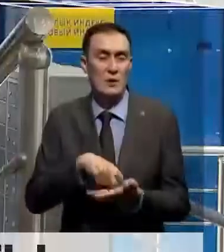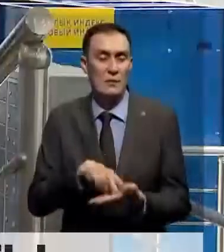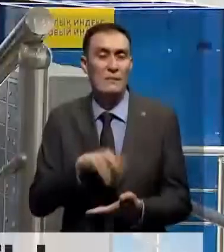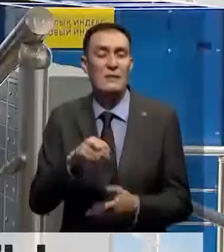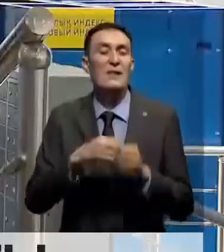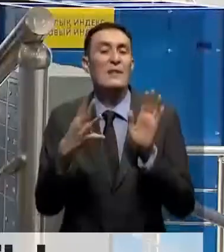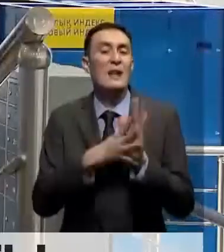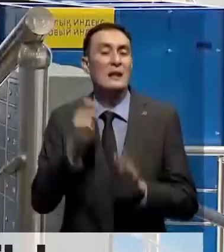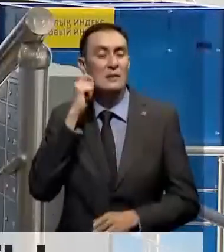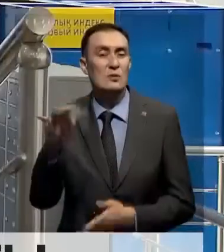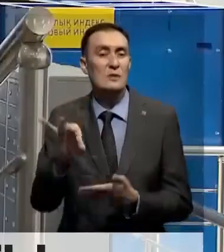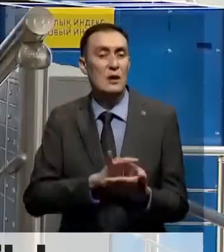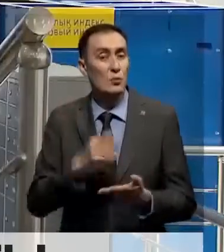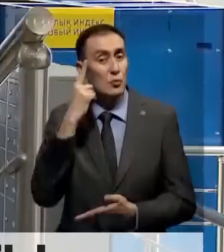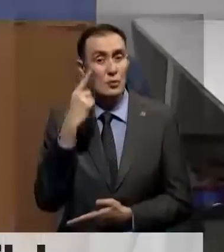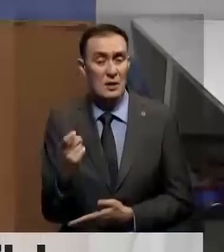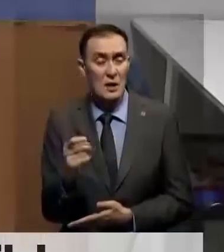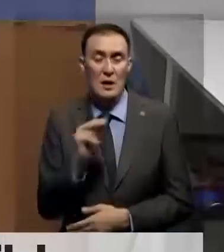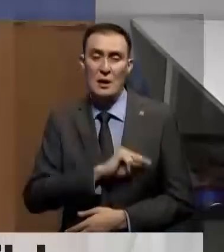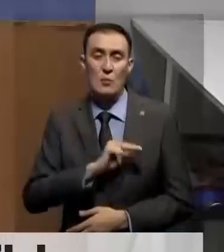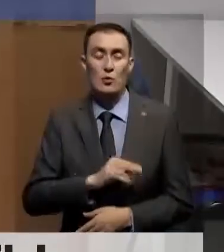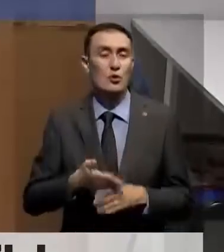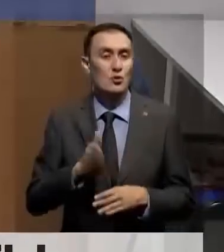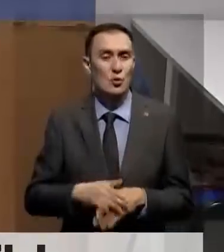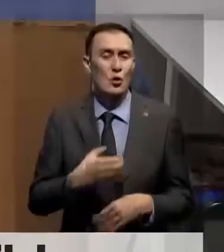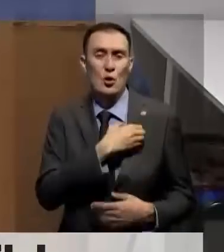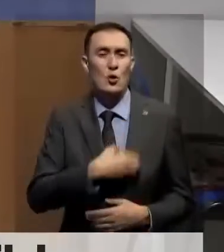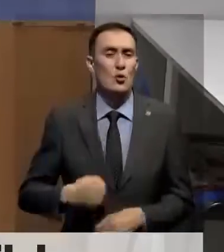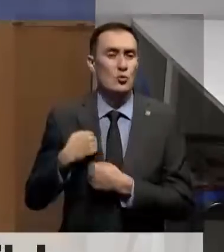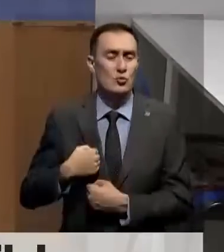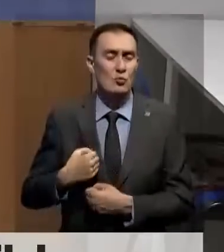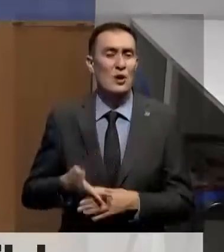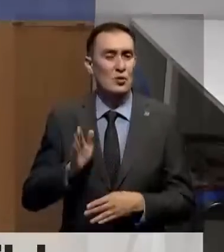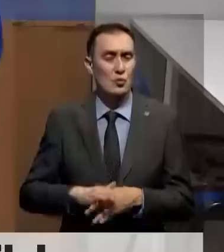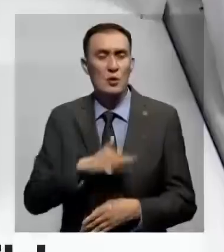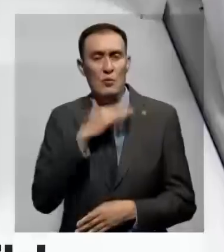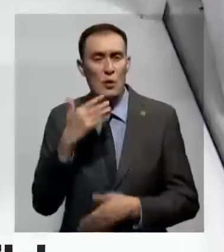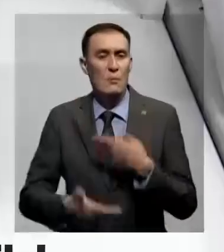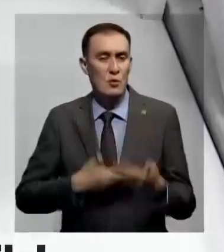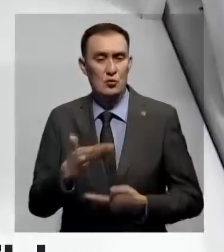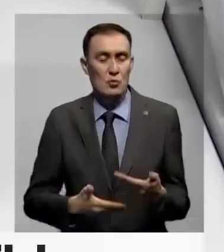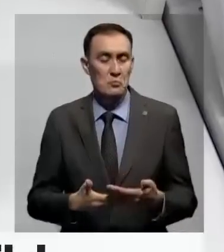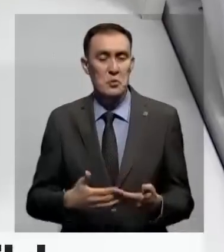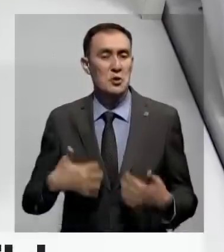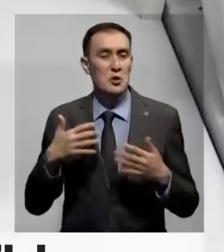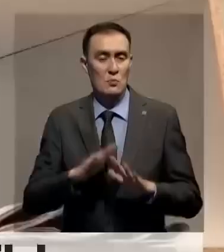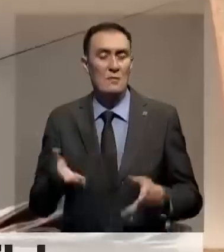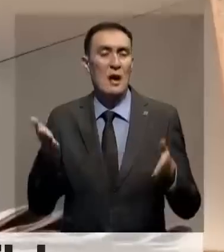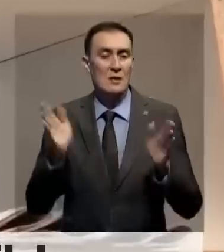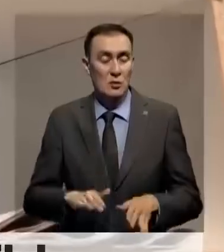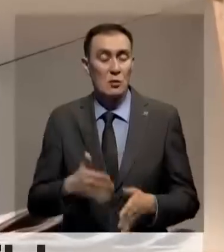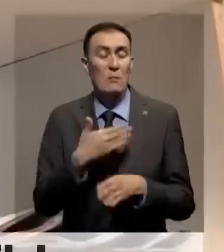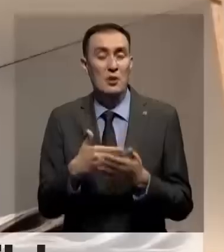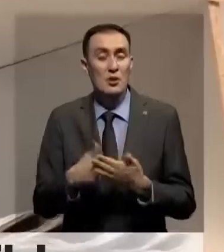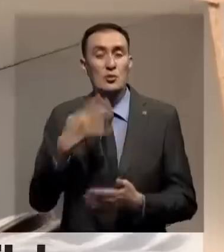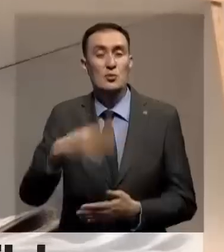в 19 лет. Ее сразу предупредили. Работа трудная, сумка тяжелая, ходить придется много и пешком. Не испугалась, осталась. И вот